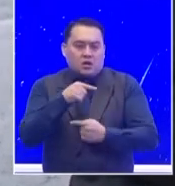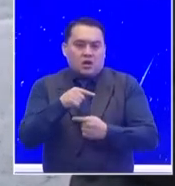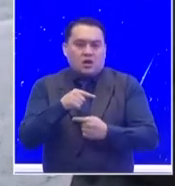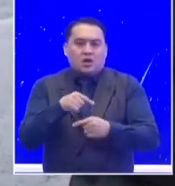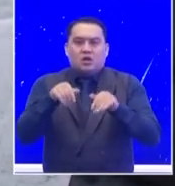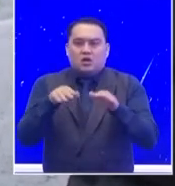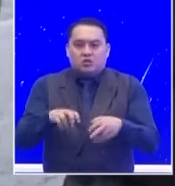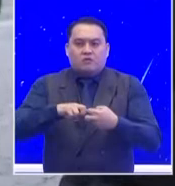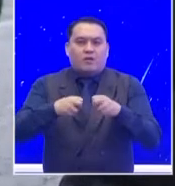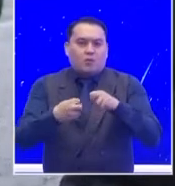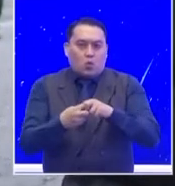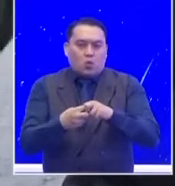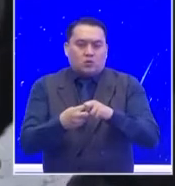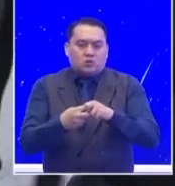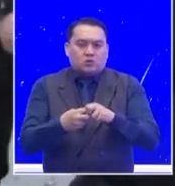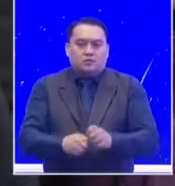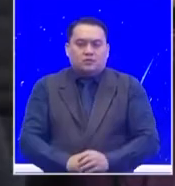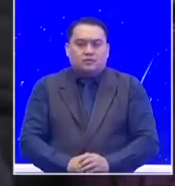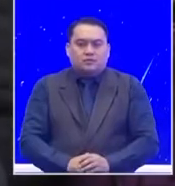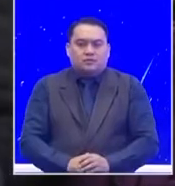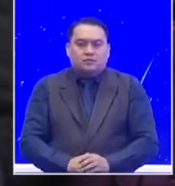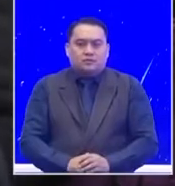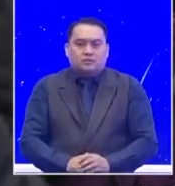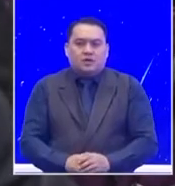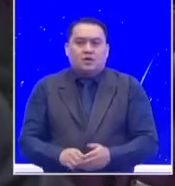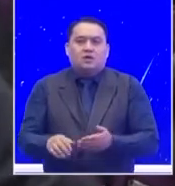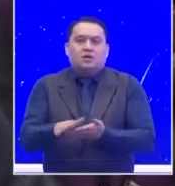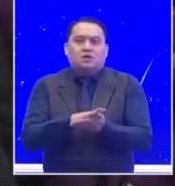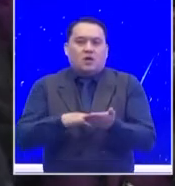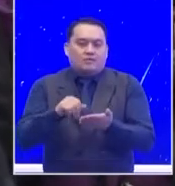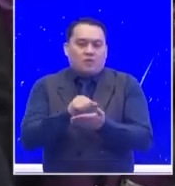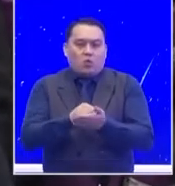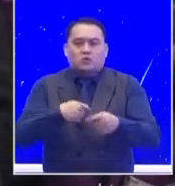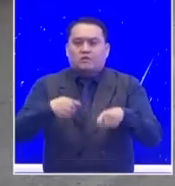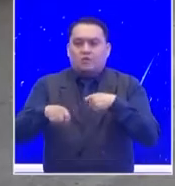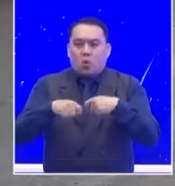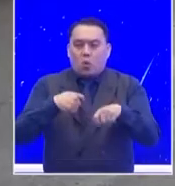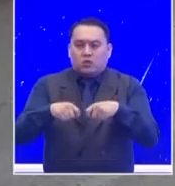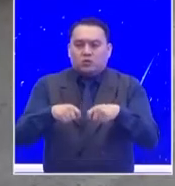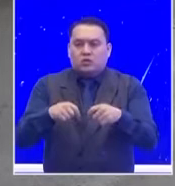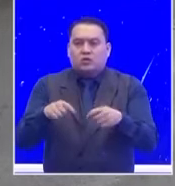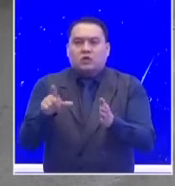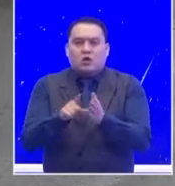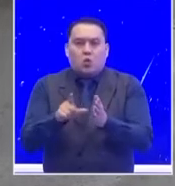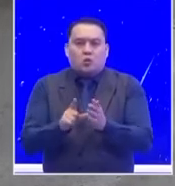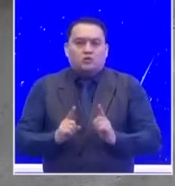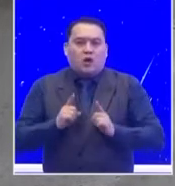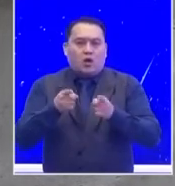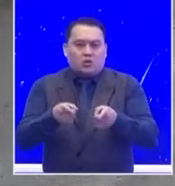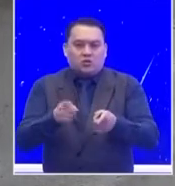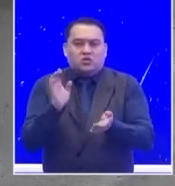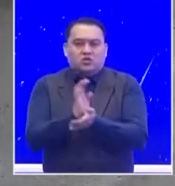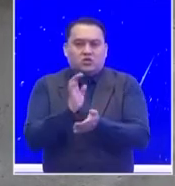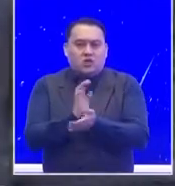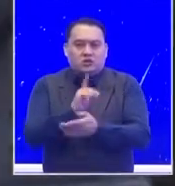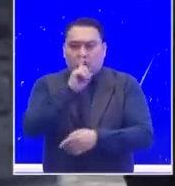На решение этих вопросов отведено пару дней. К слову, ликвидация стихийной торговли обеспечит прозрачность налоговых поступлений. Не будет